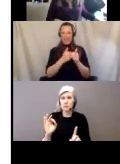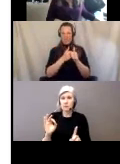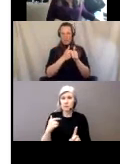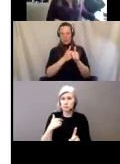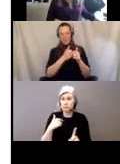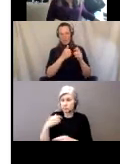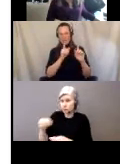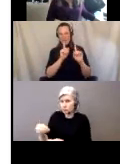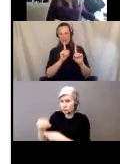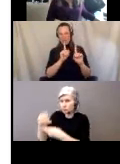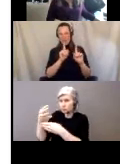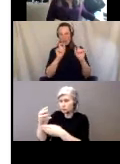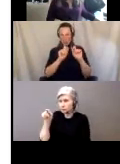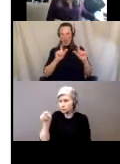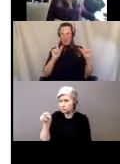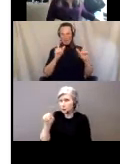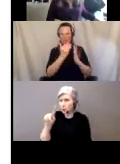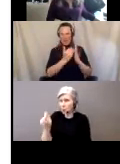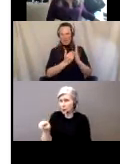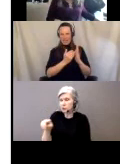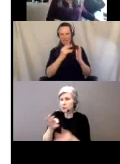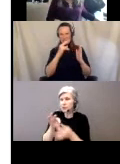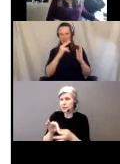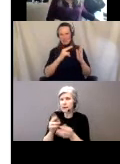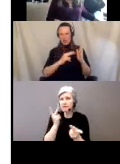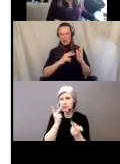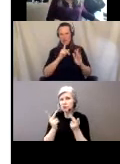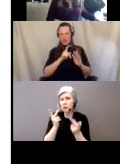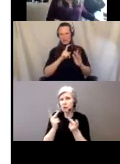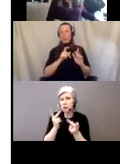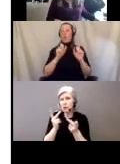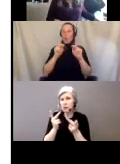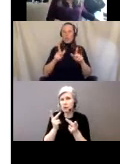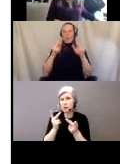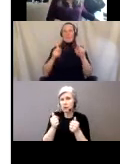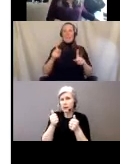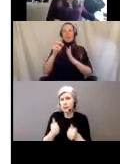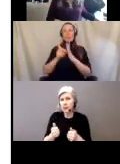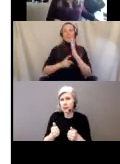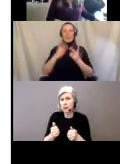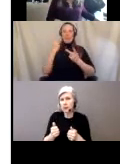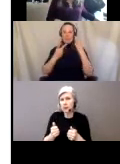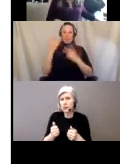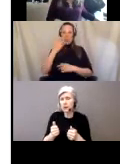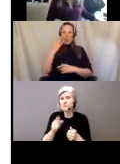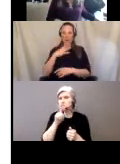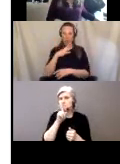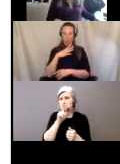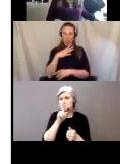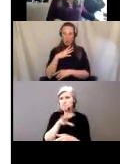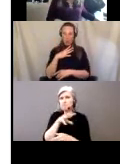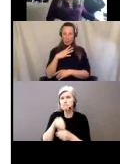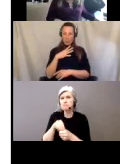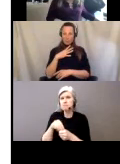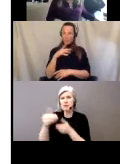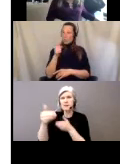Un instant, je vais réafficher la liste. Pour les personnes présentant une déficience visuelle, ils ne